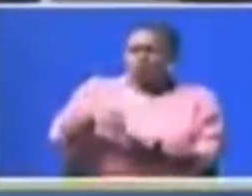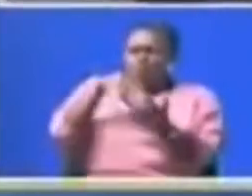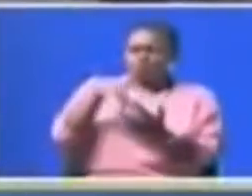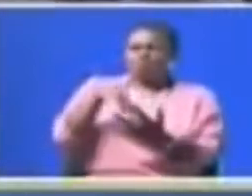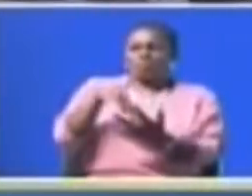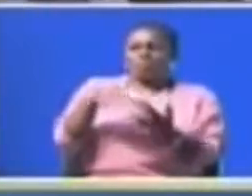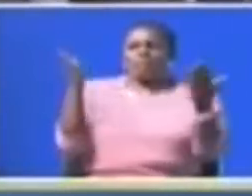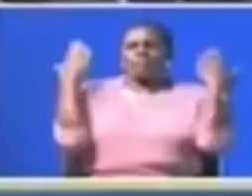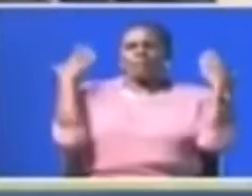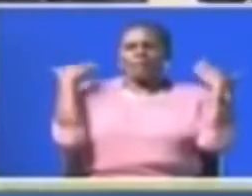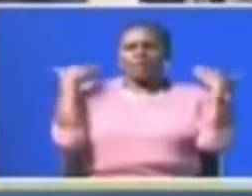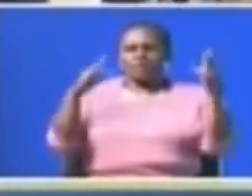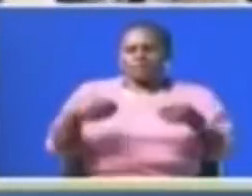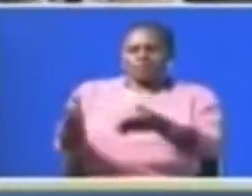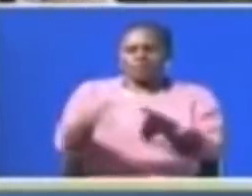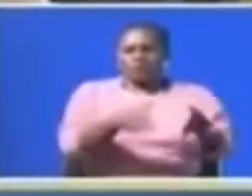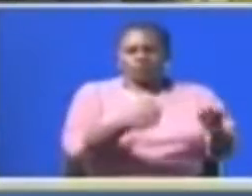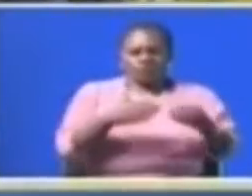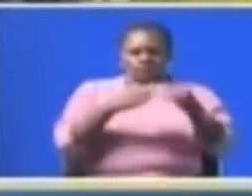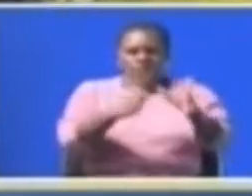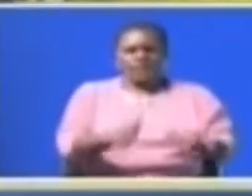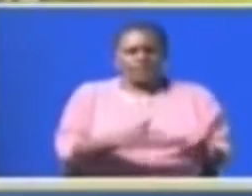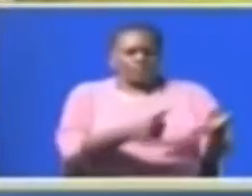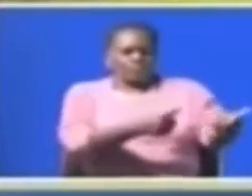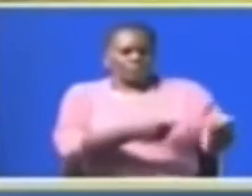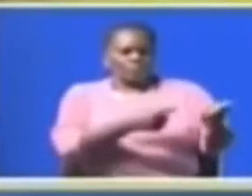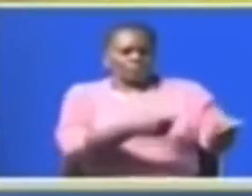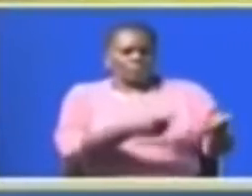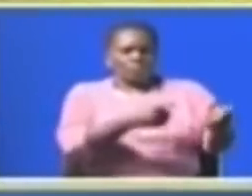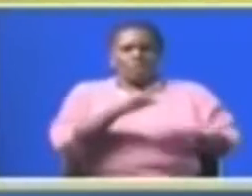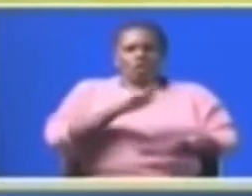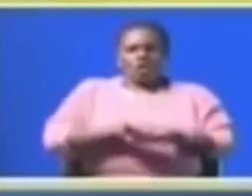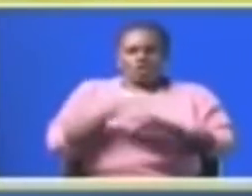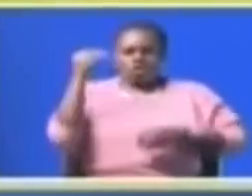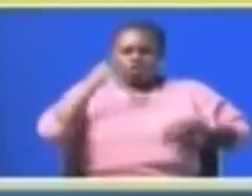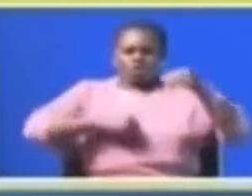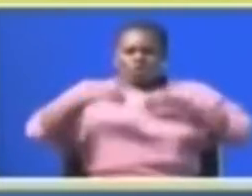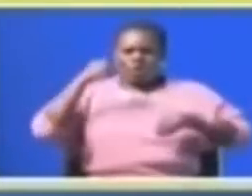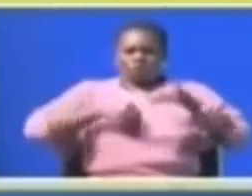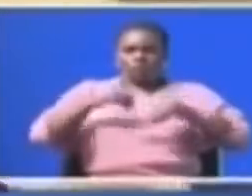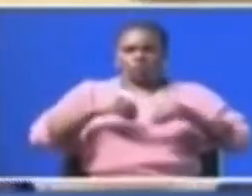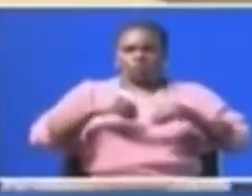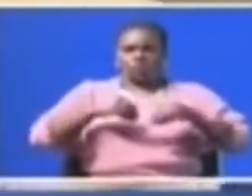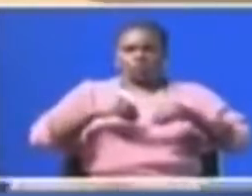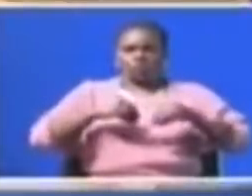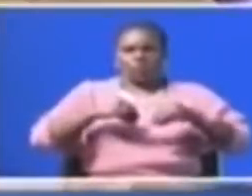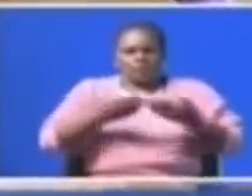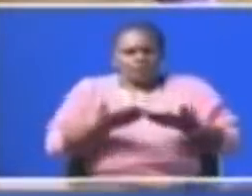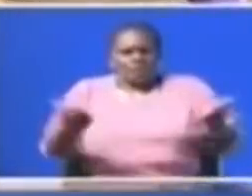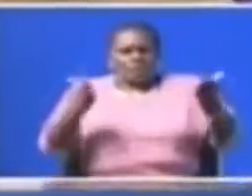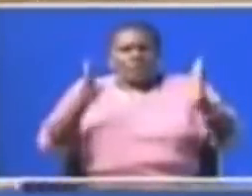Kaunti ya Meru ikitoa nafasi kwa viongozi kutoa cheche za maneno kuhusiana na ufisadi na mambo mengine. Mtu